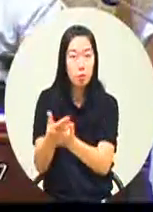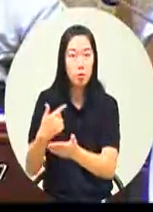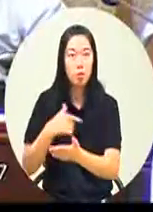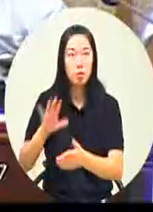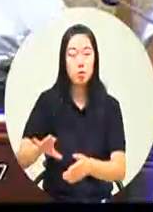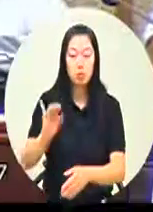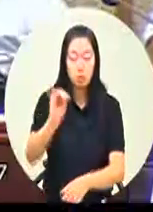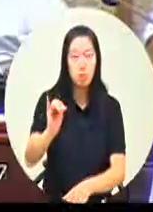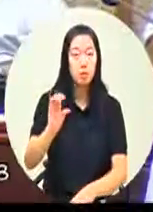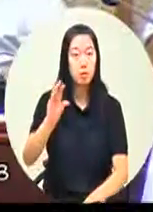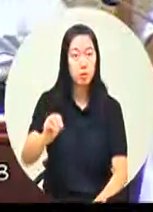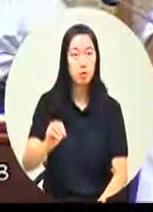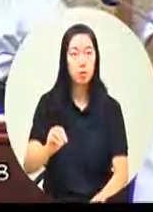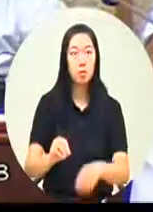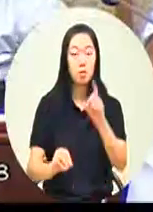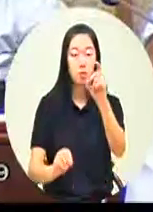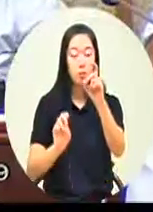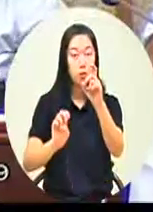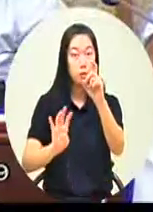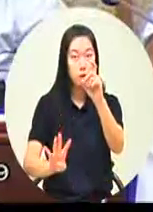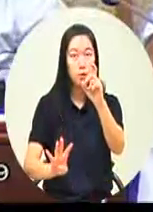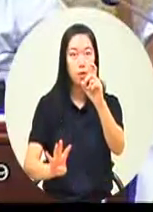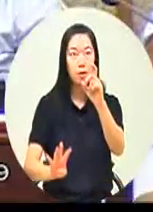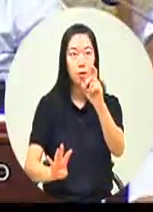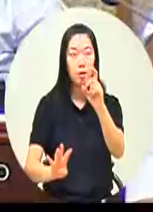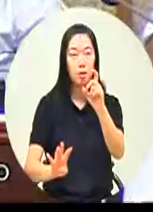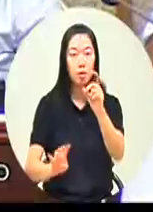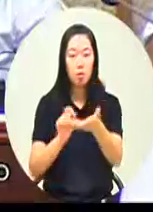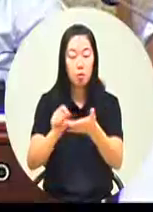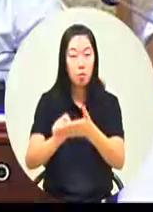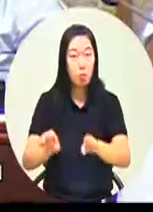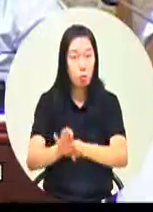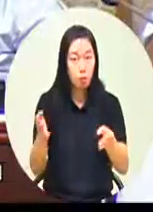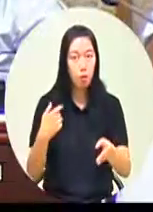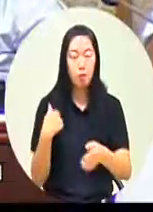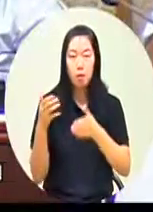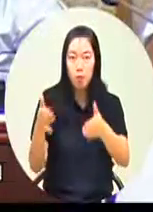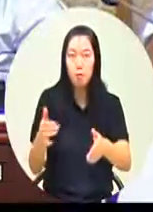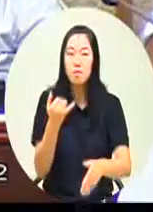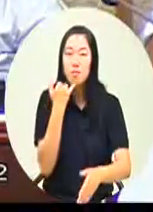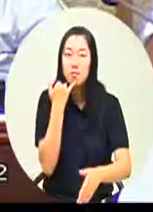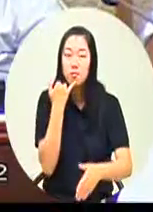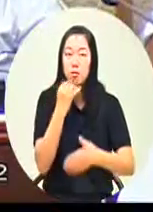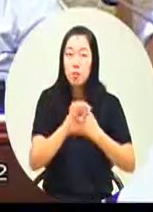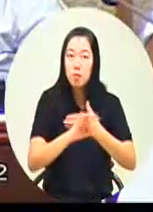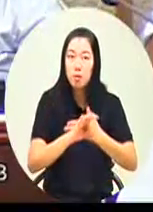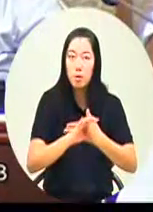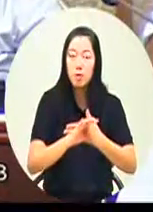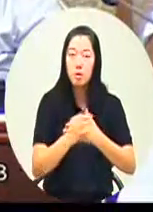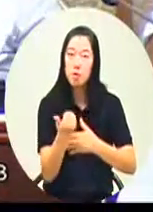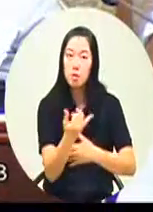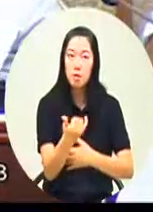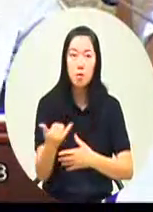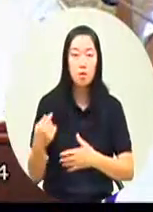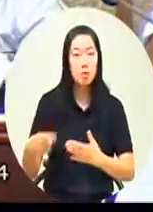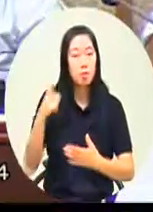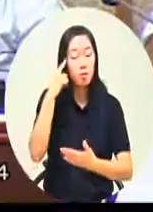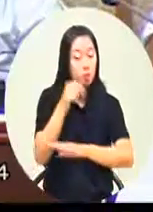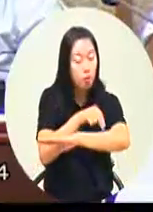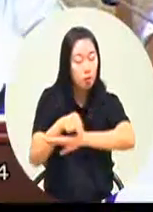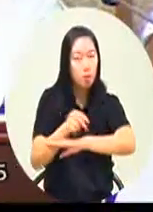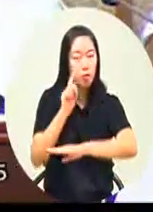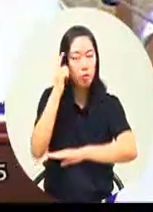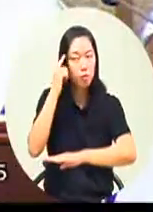我们现在10月24号会开标，就是针对可行性先期规划部分，就是讲有啥物办